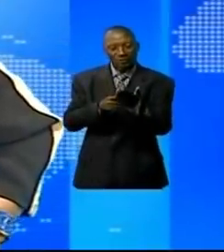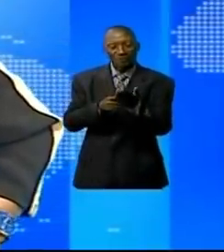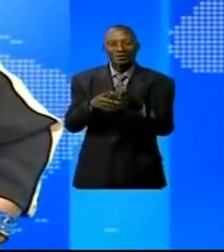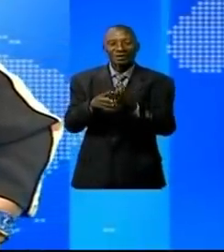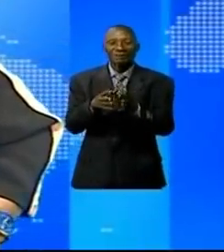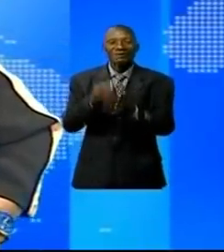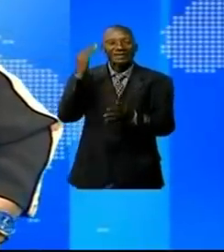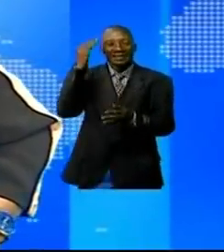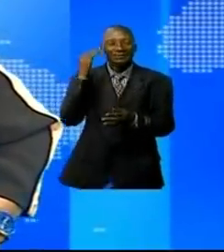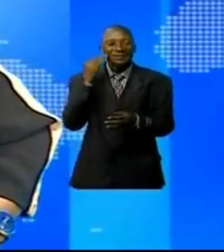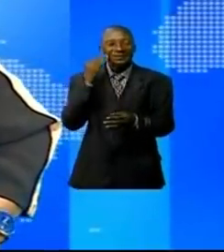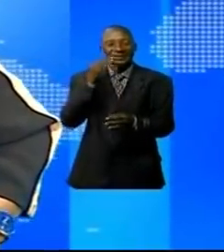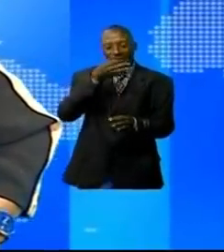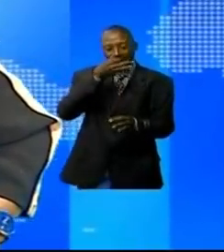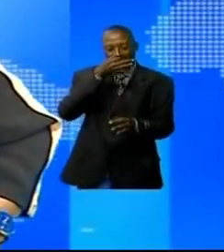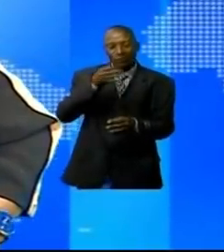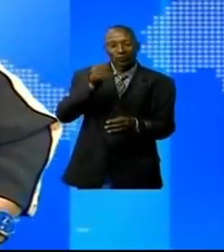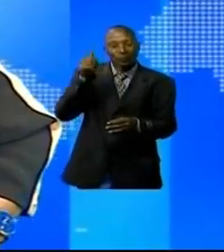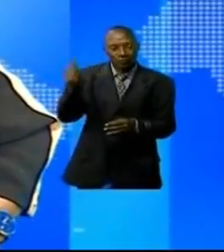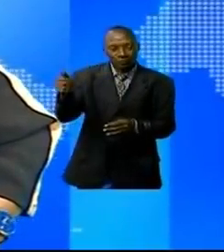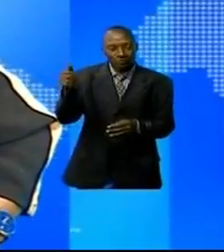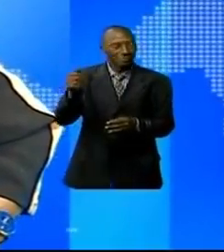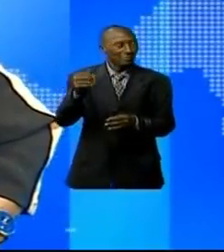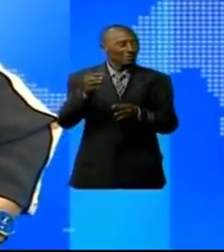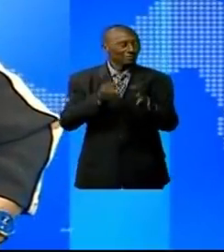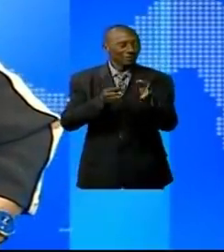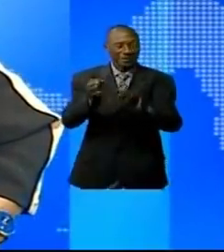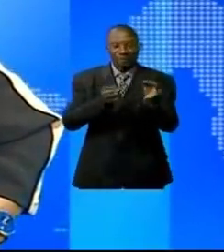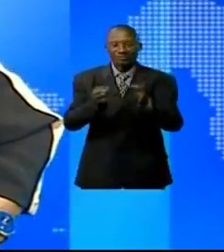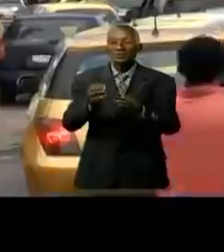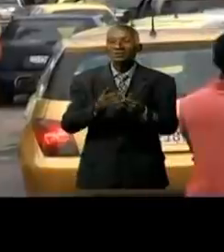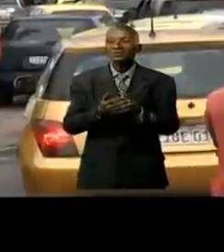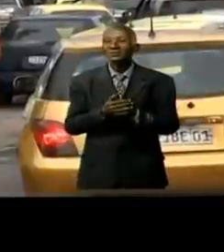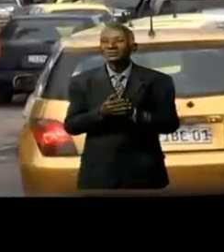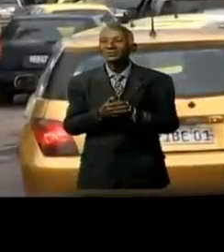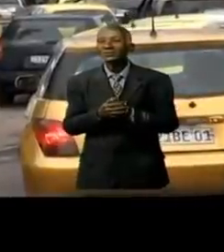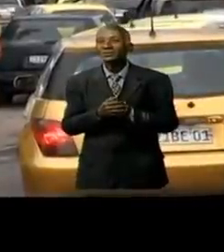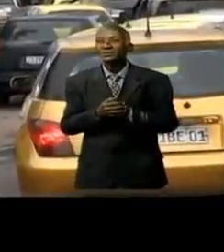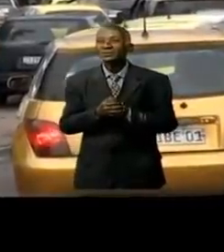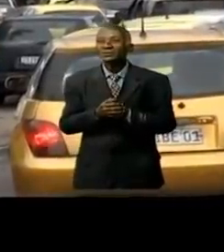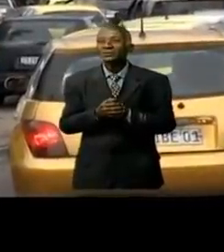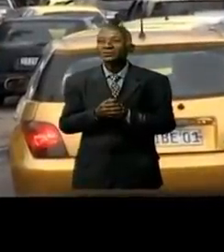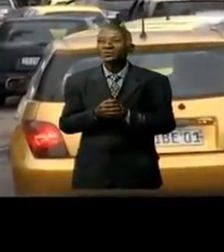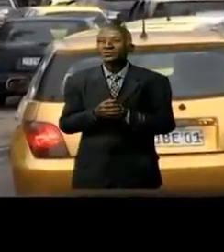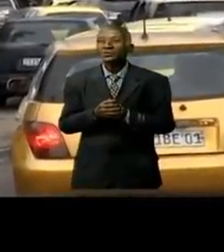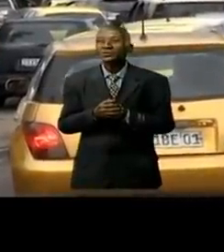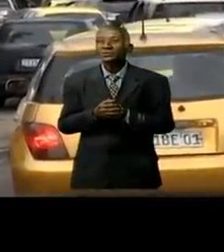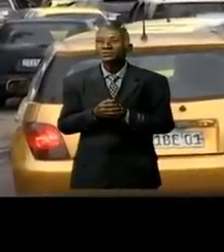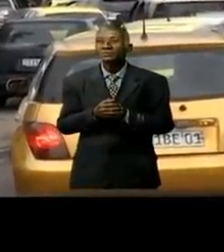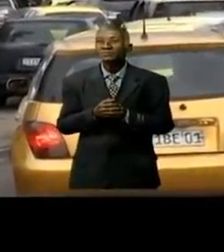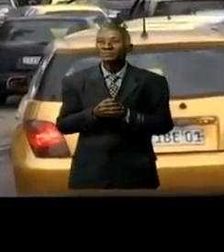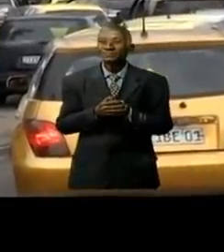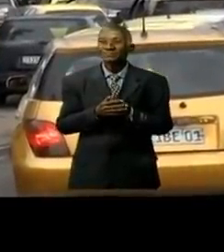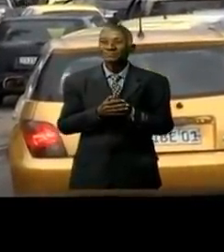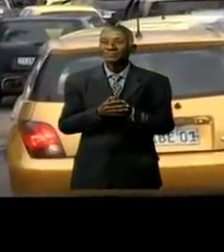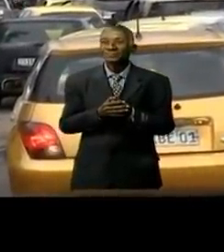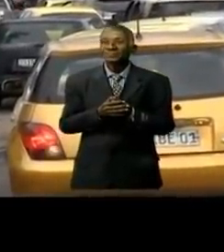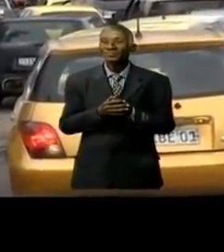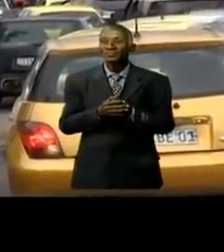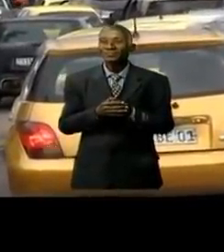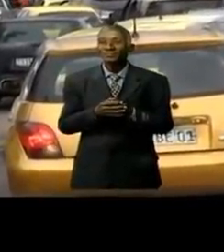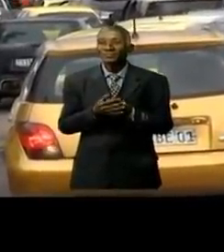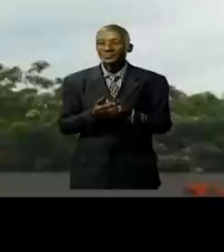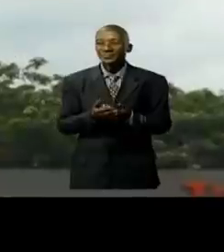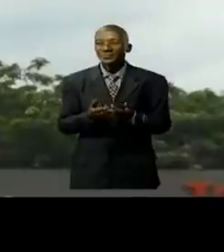des Hydrocarbures. Didier Boudimbou nous dit, Séverine Pascal Katanda. Il n'y a ni pénurie ni hausse de prix